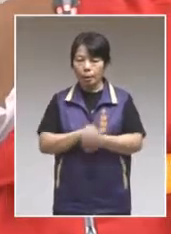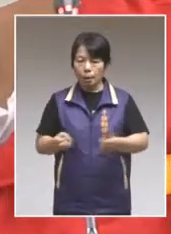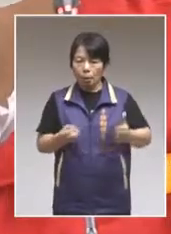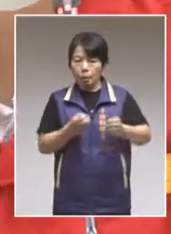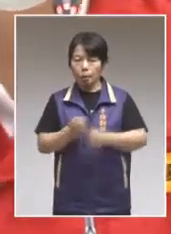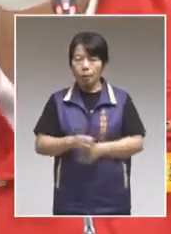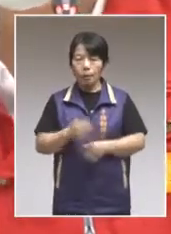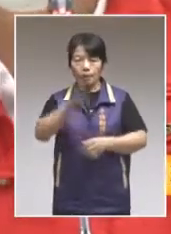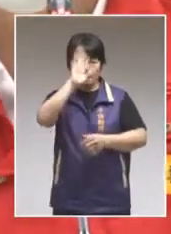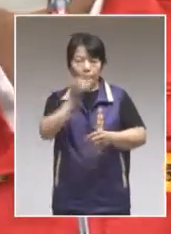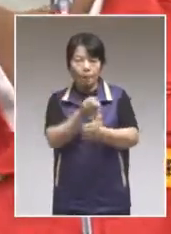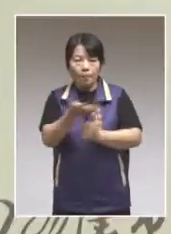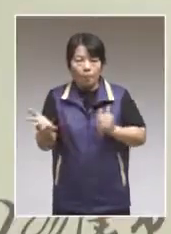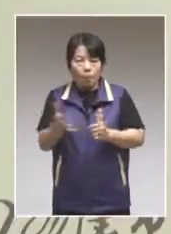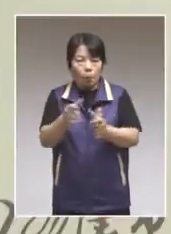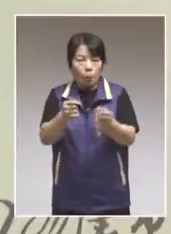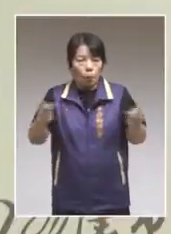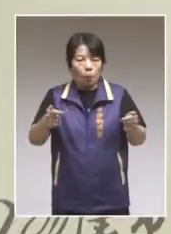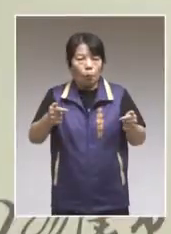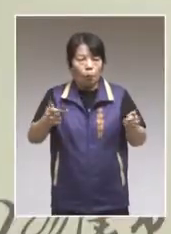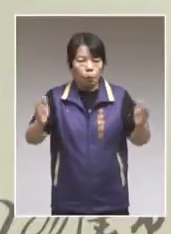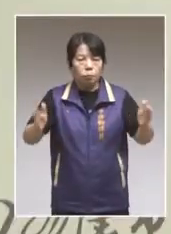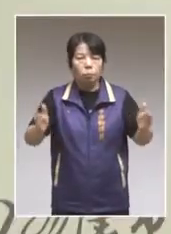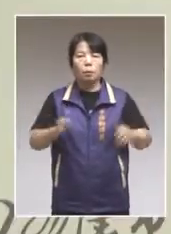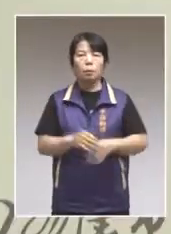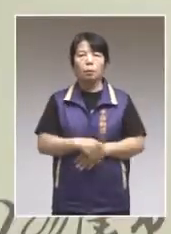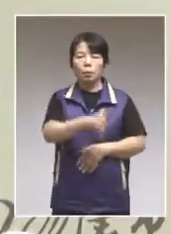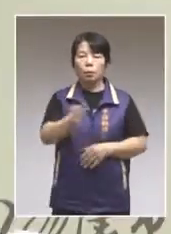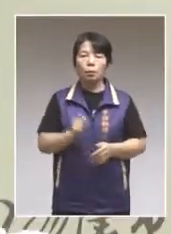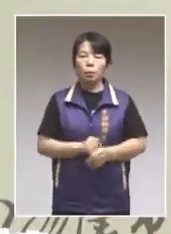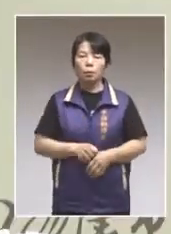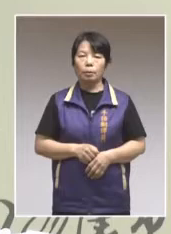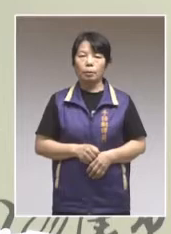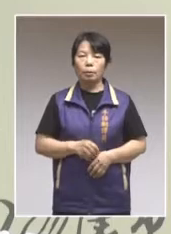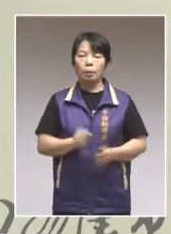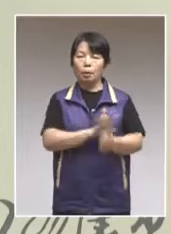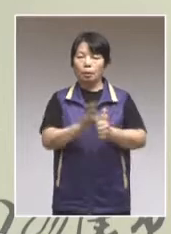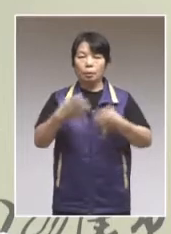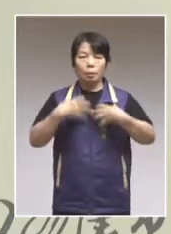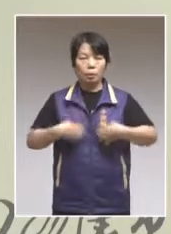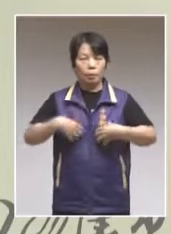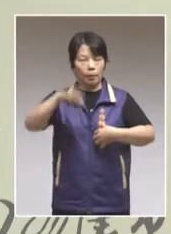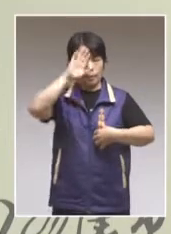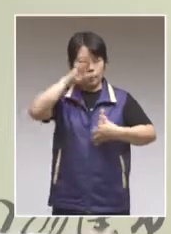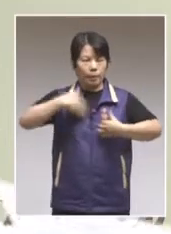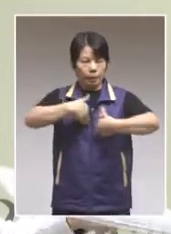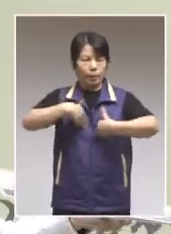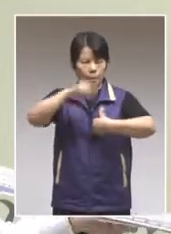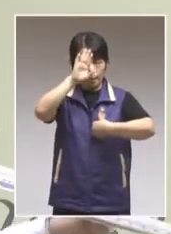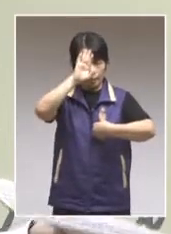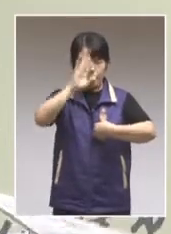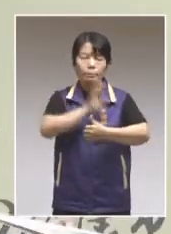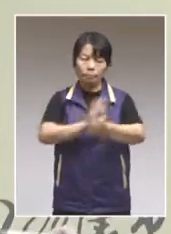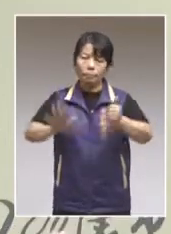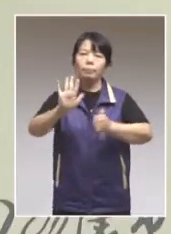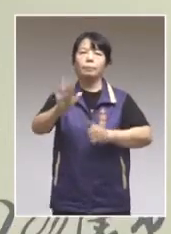能忽略说有可能是这个新冠肺炎的这个影响那另外